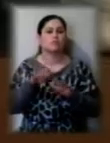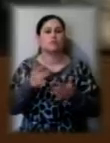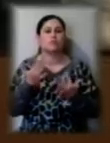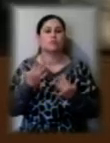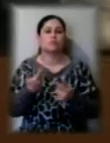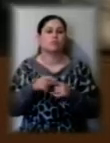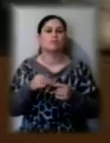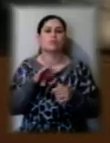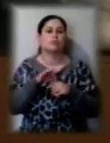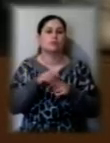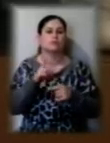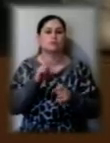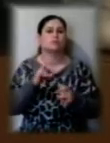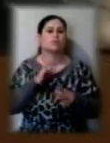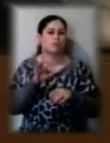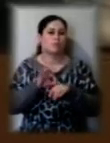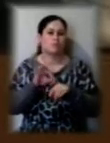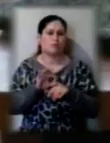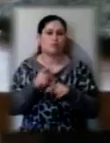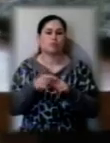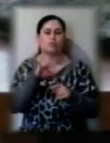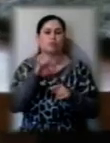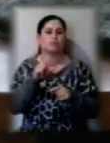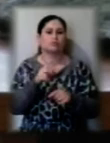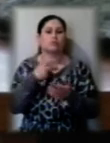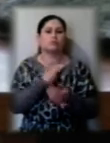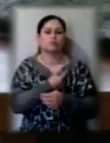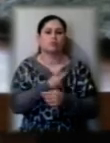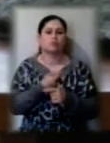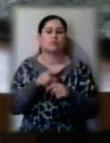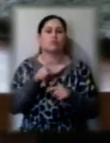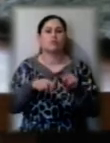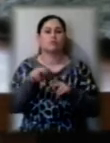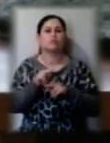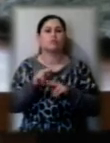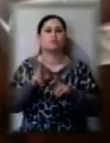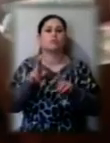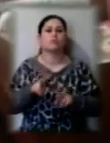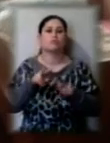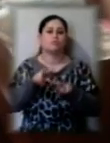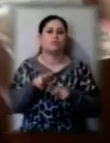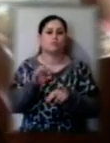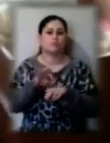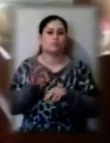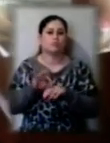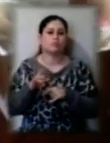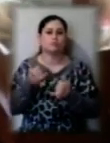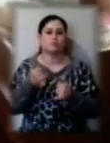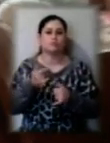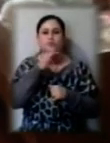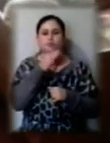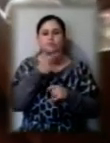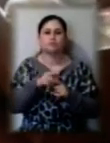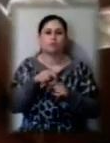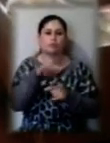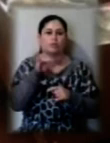знеболювальна терапія, визначається дозування ліків. Родичів навчають правилам догляду за хворим. На даний час в цій палаті